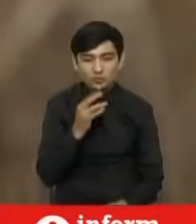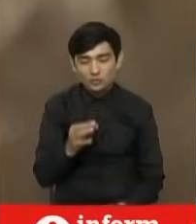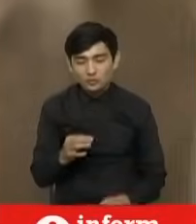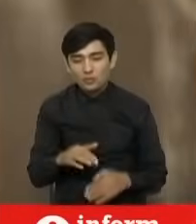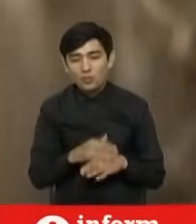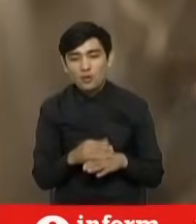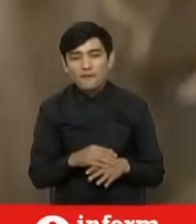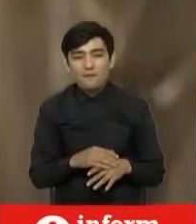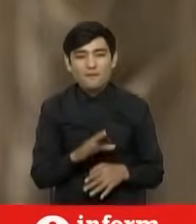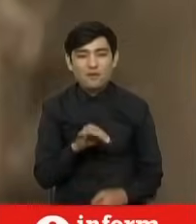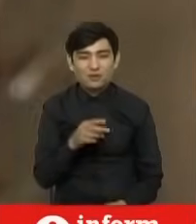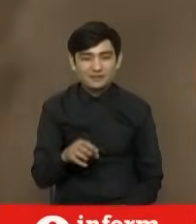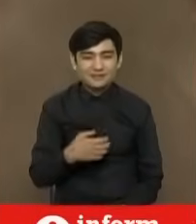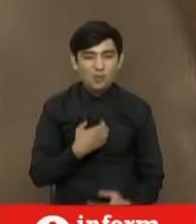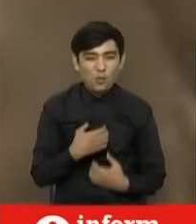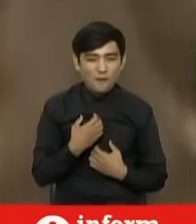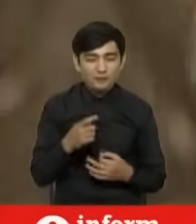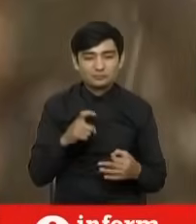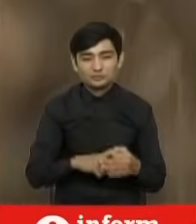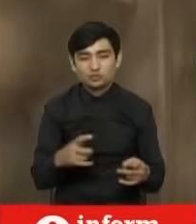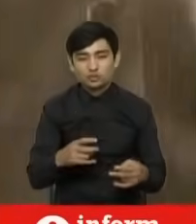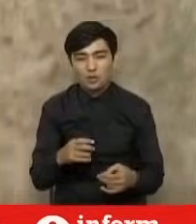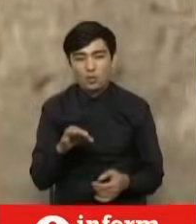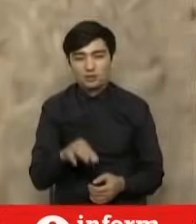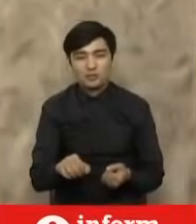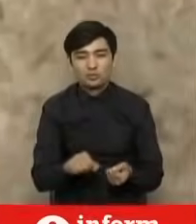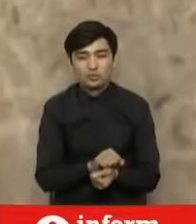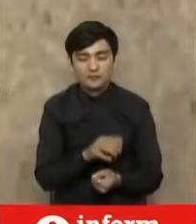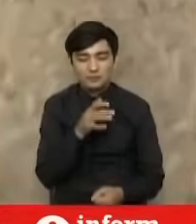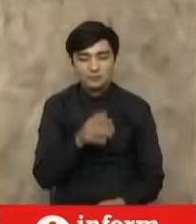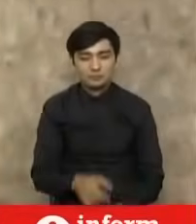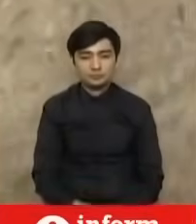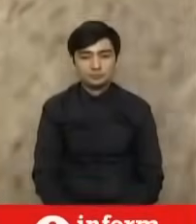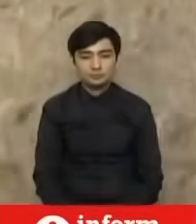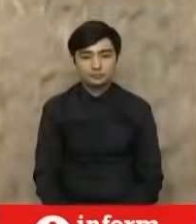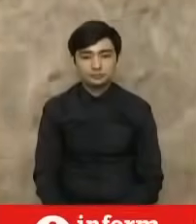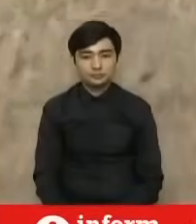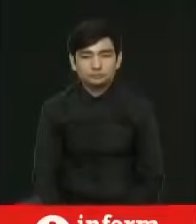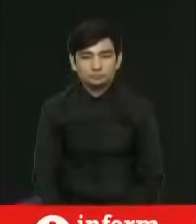добровольном страховании посевов от засухи. Екатерина Белоусова, Информбюро.